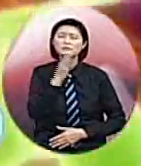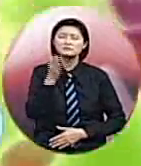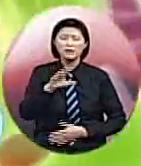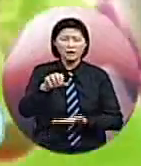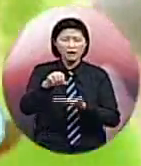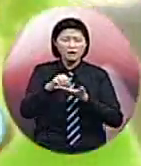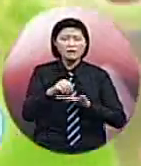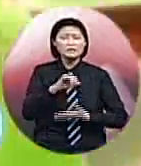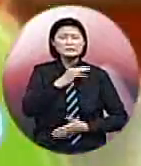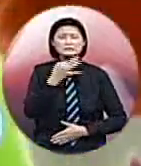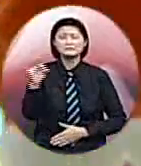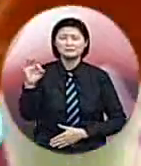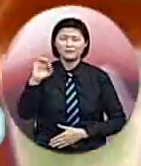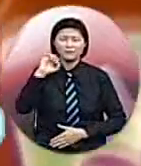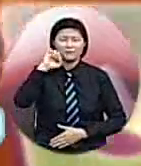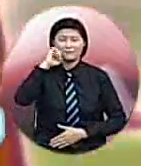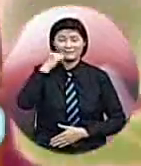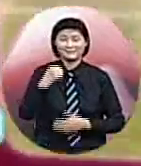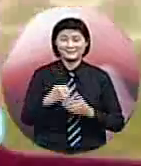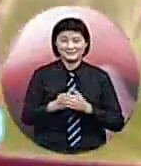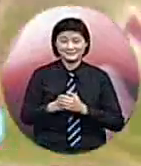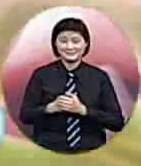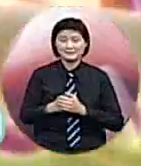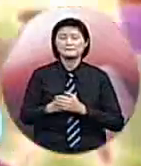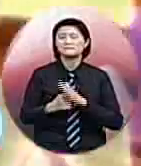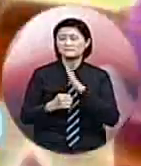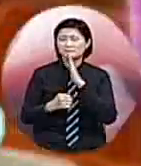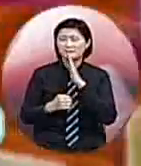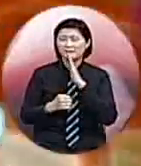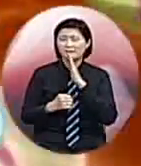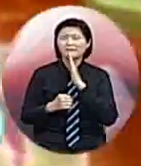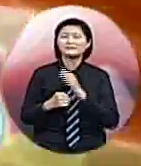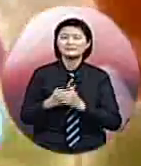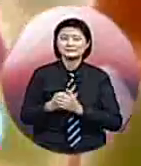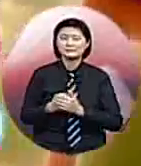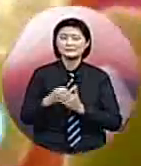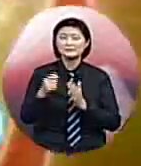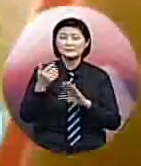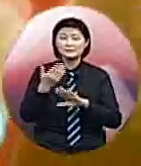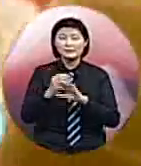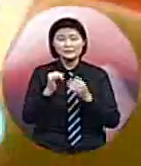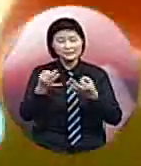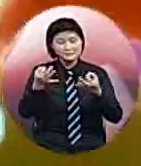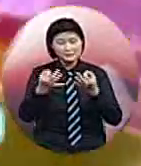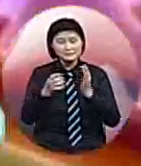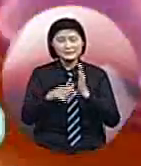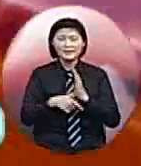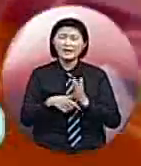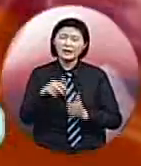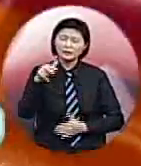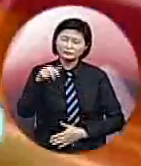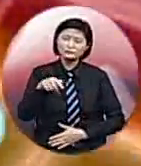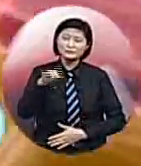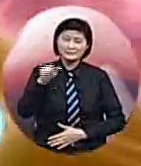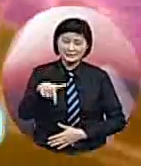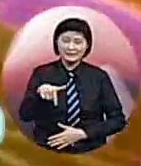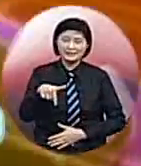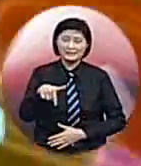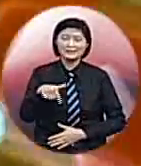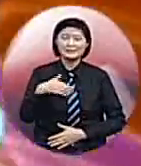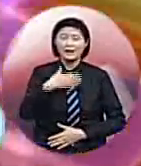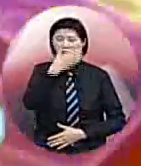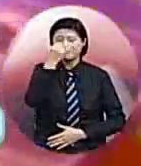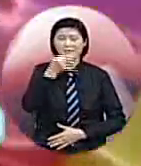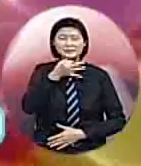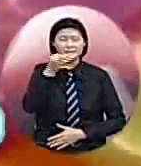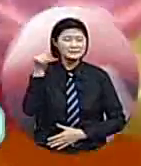수용하기가 힘들더라고요. 예, 정말 그래요. 그때는 주책이라고 남이 생각할지도 모르면서 그렇죠. 할머니라는 소리를 듣기 싫어하고